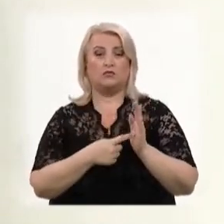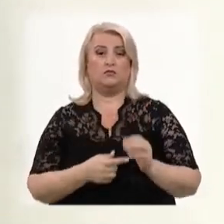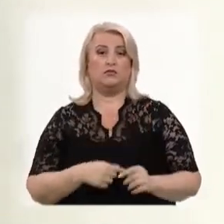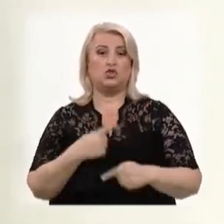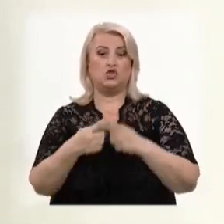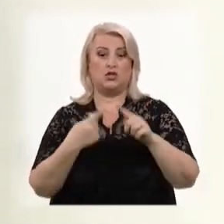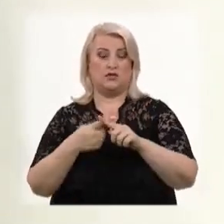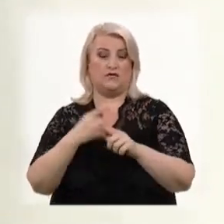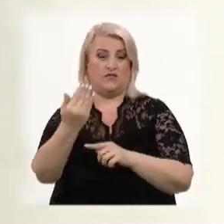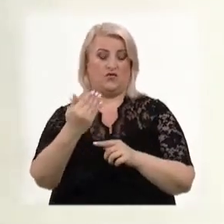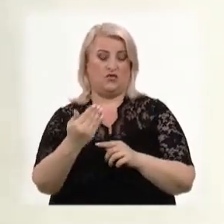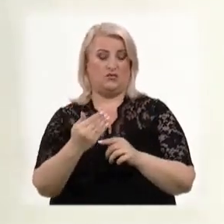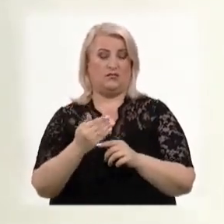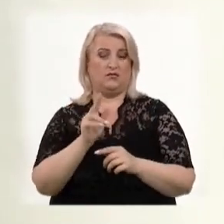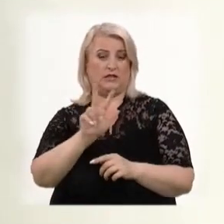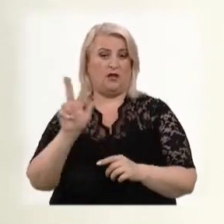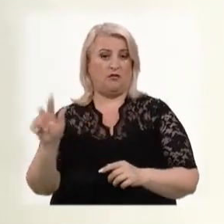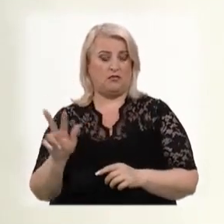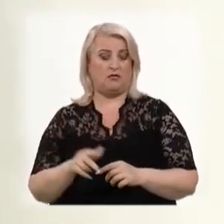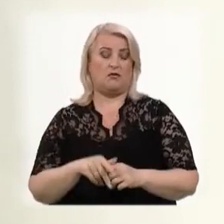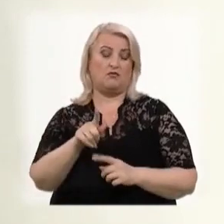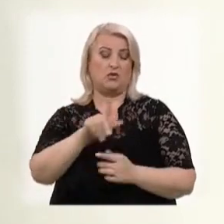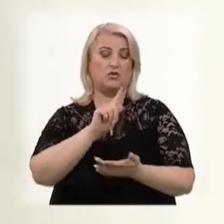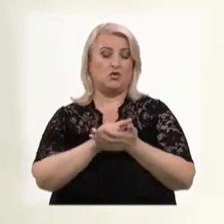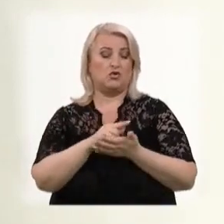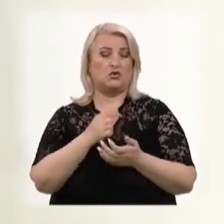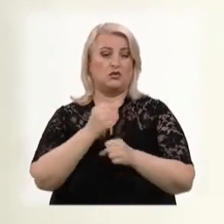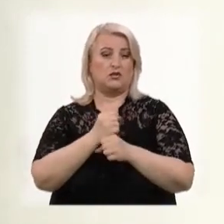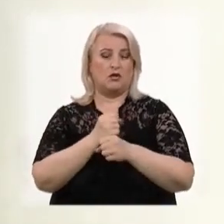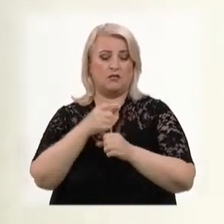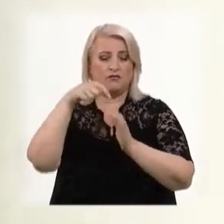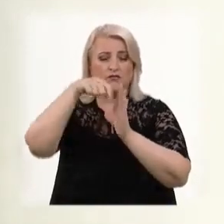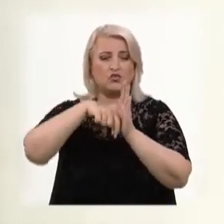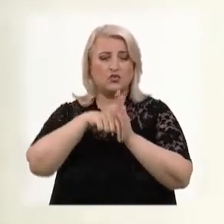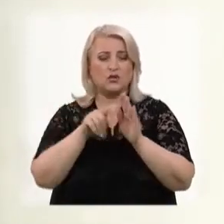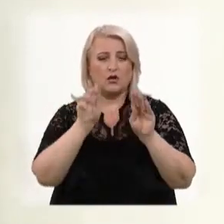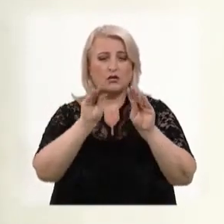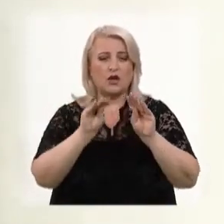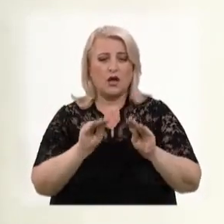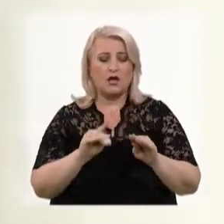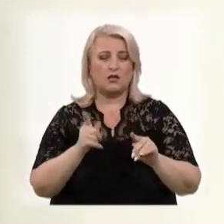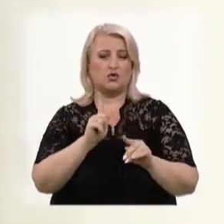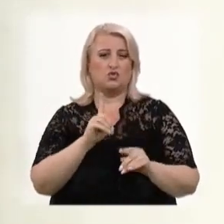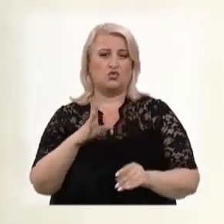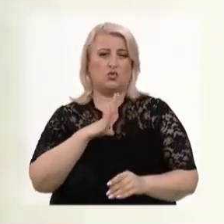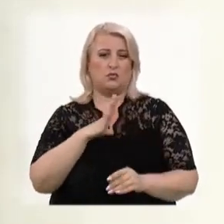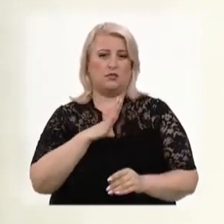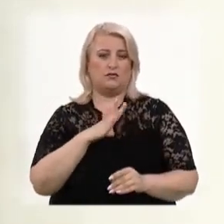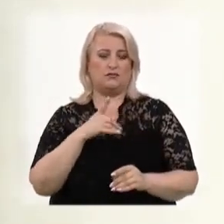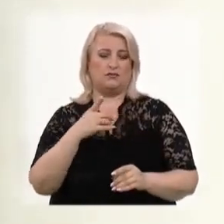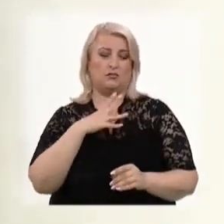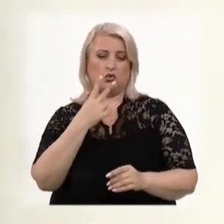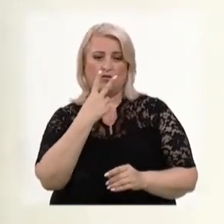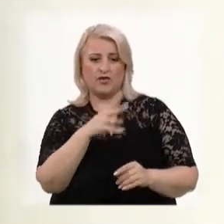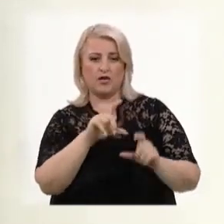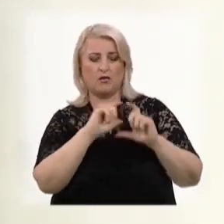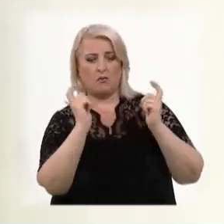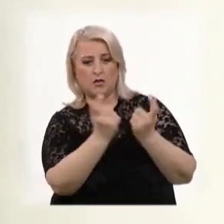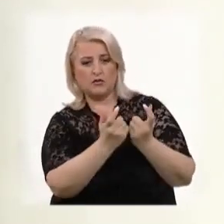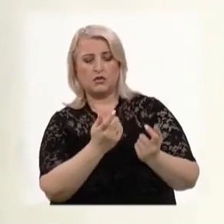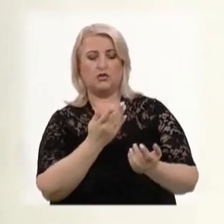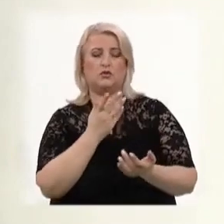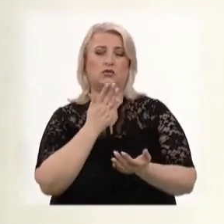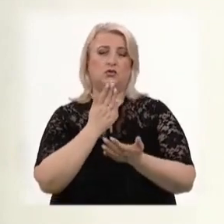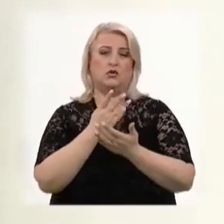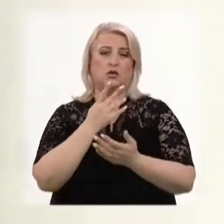și tu ar trebui să creezi așa control încât să închizi cât mai multe durerile mele să văd bazinul să văd că au